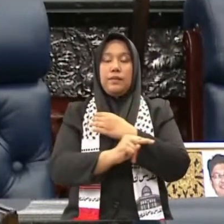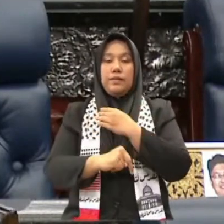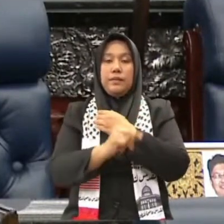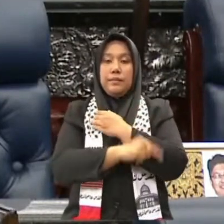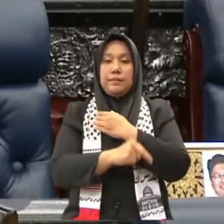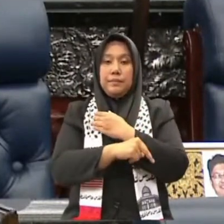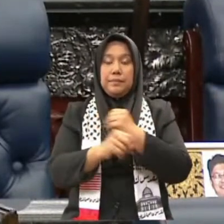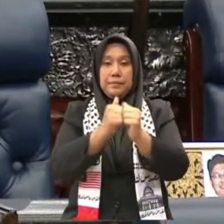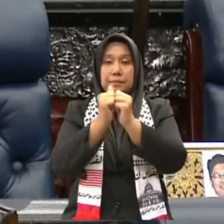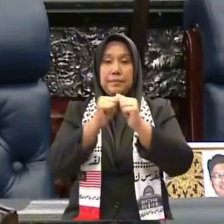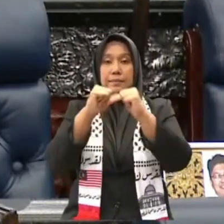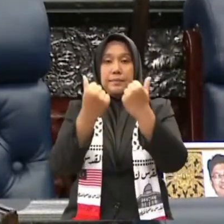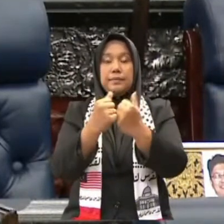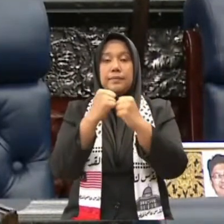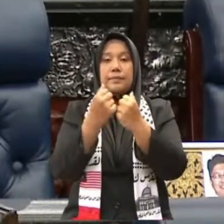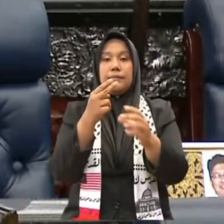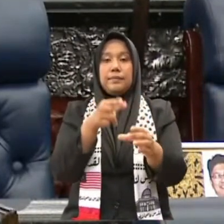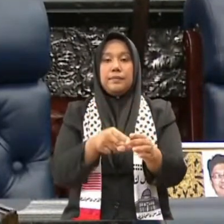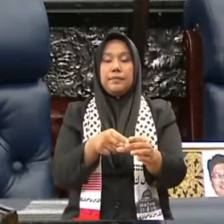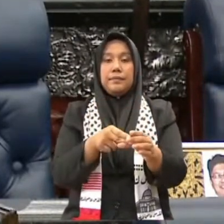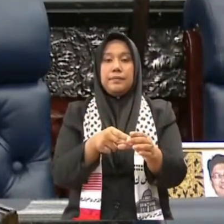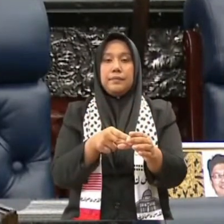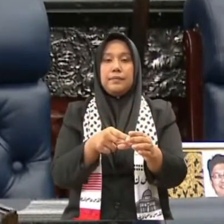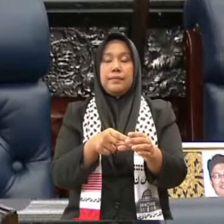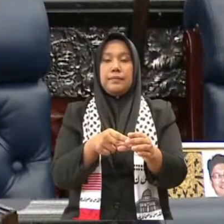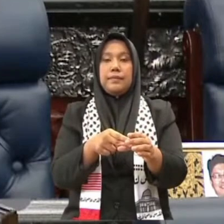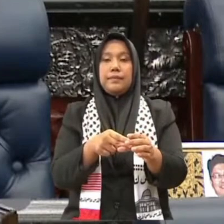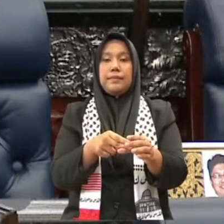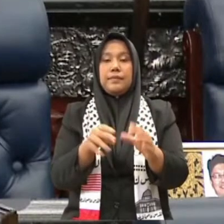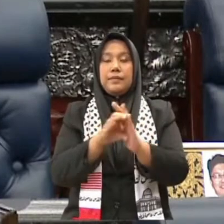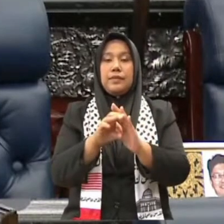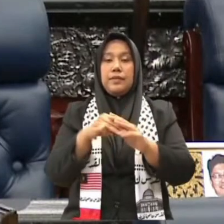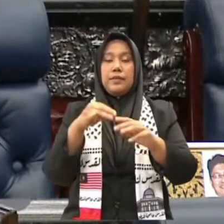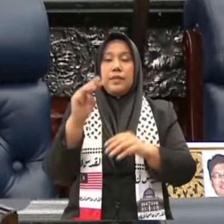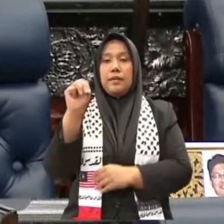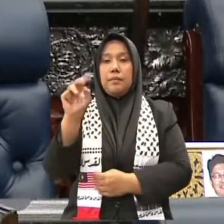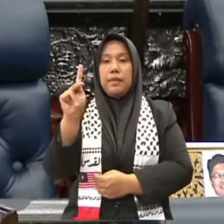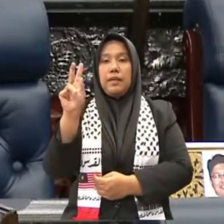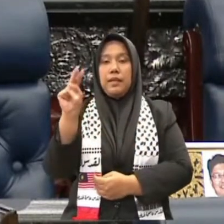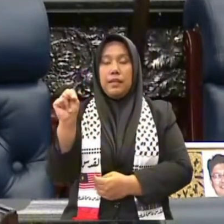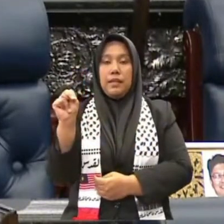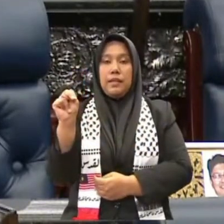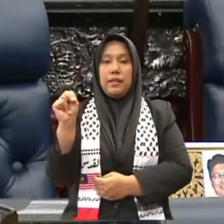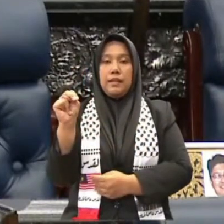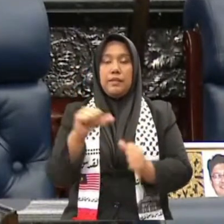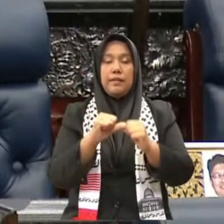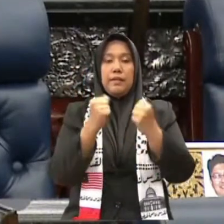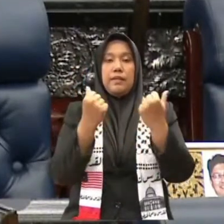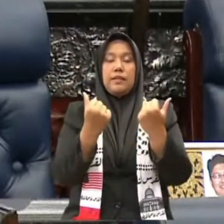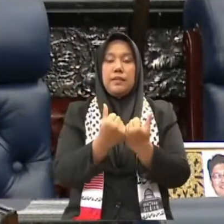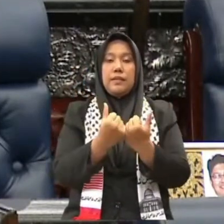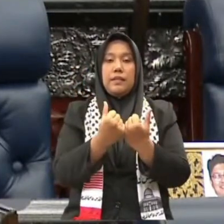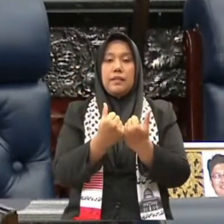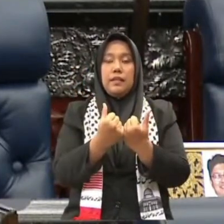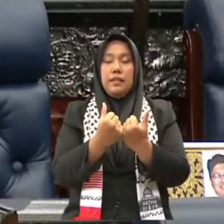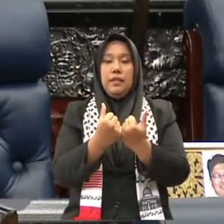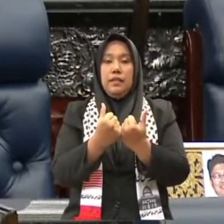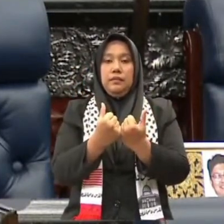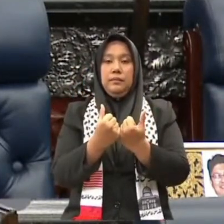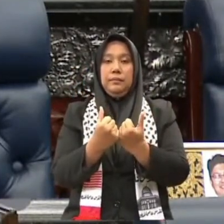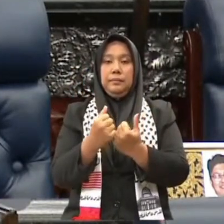agensi-agensi yang berkaitan seperti Majlis Keselamatan Negara MKN, Agensi Penguatkuasaan Maritim